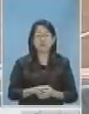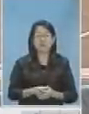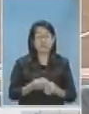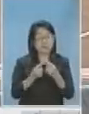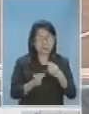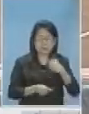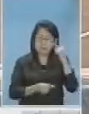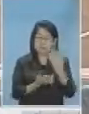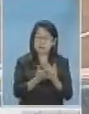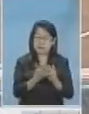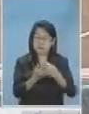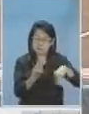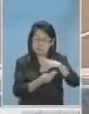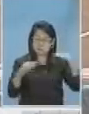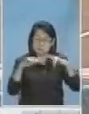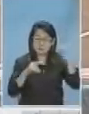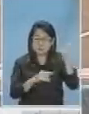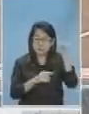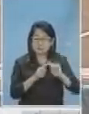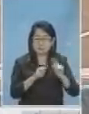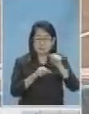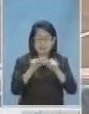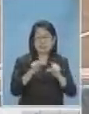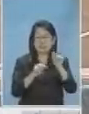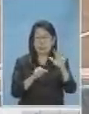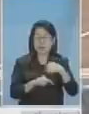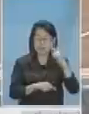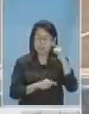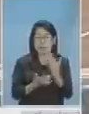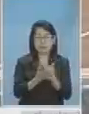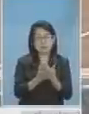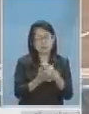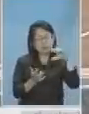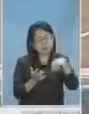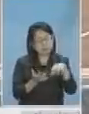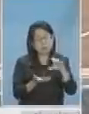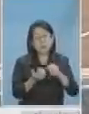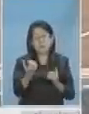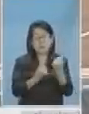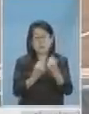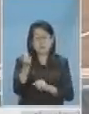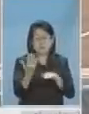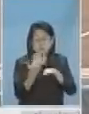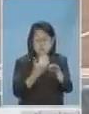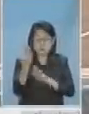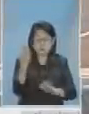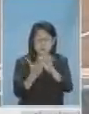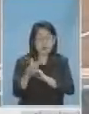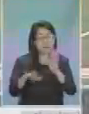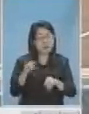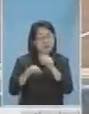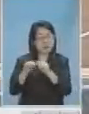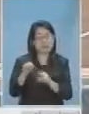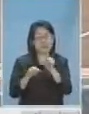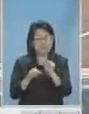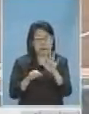อันนี้เนี่ยนะครับท่านประธานครับผมก็คาดหวังว่างบของกรมทางหลวงเนี่ย125%ครับที่สร้างเครือข่ายถนนเ